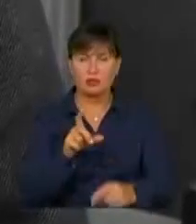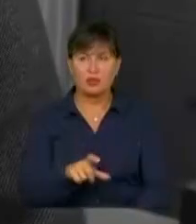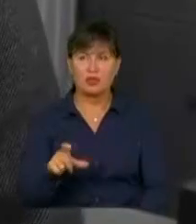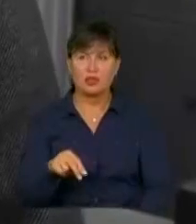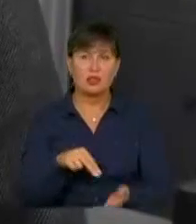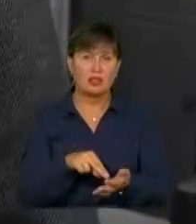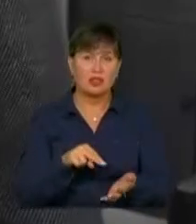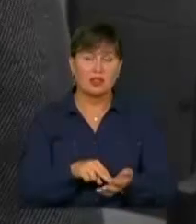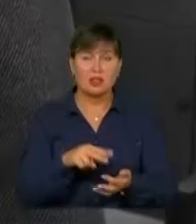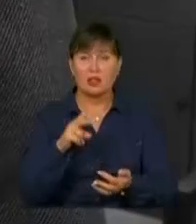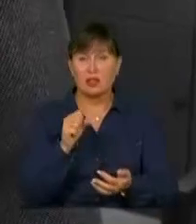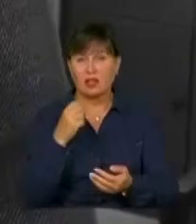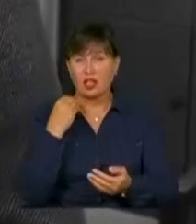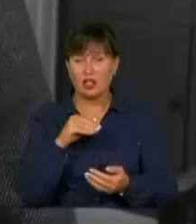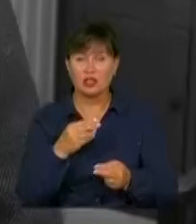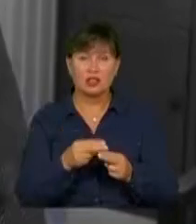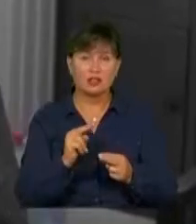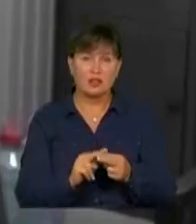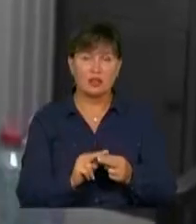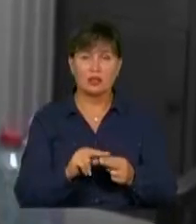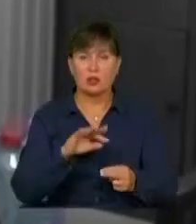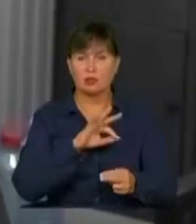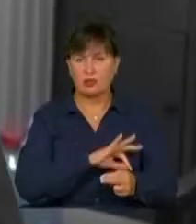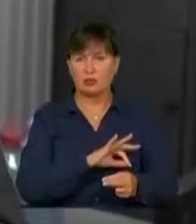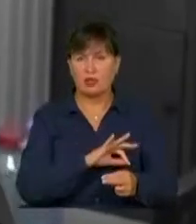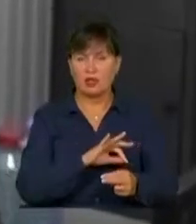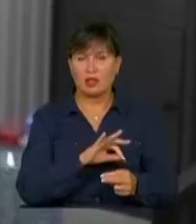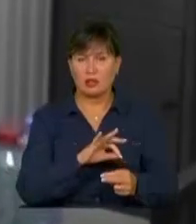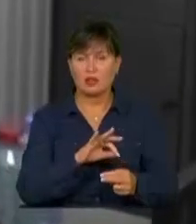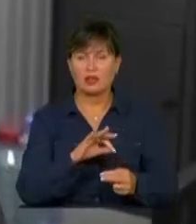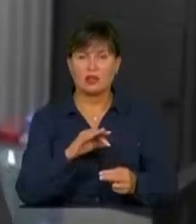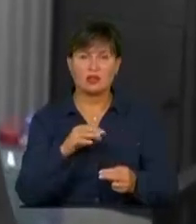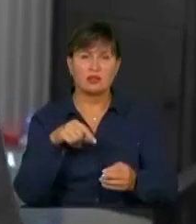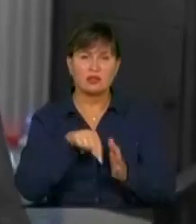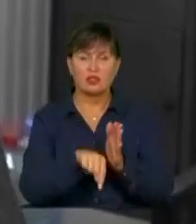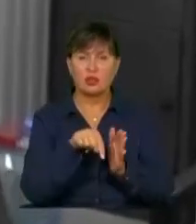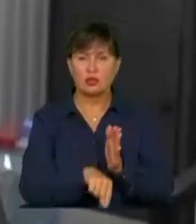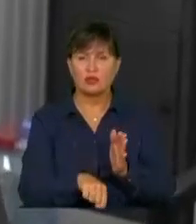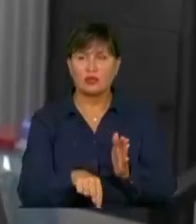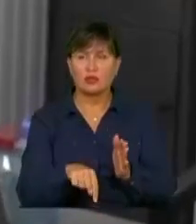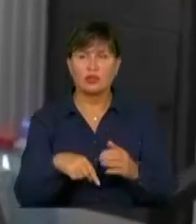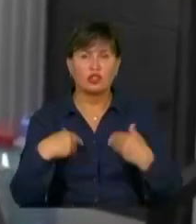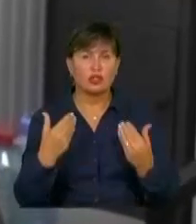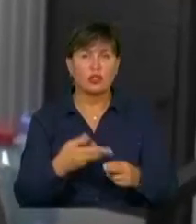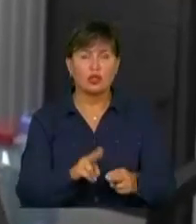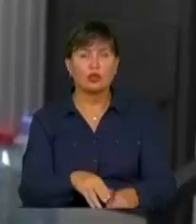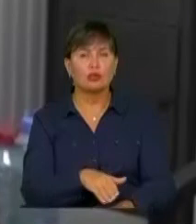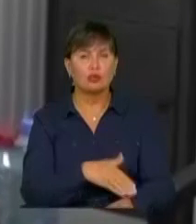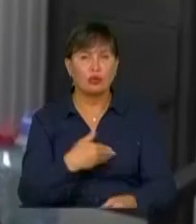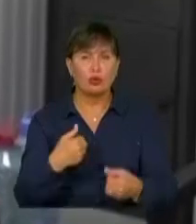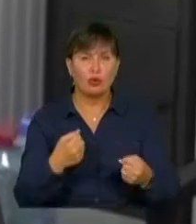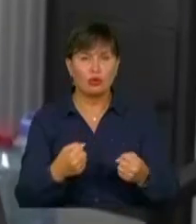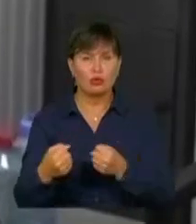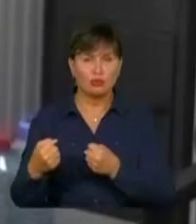Цена-качество в шинах – это более премиальное свойство. Это связано с тем, что в первую очередь премиальное качество – это шины, которые дольше ходят. Они